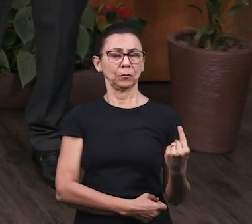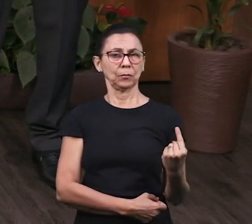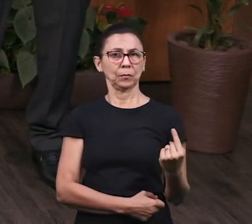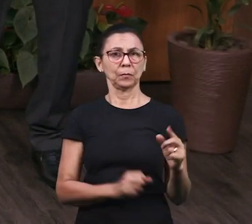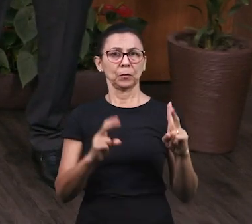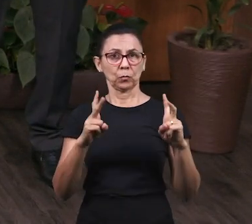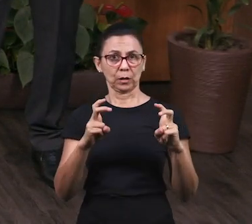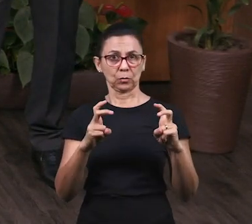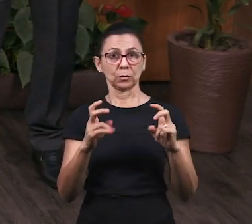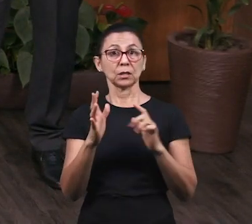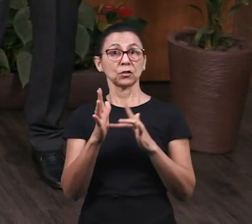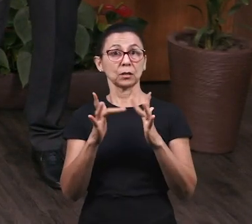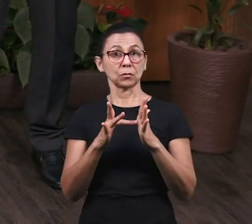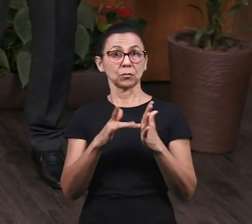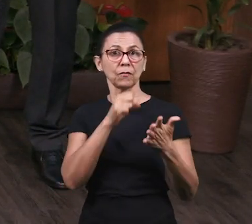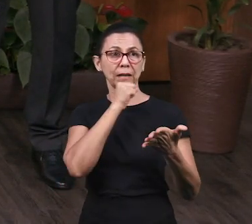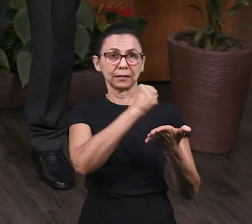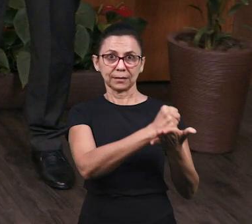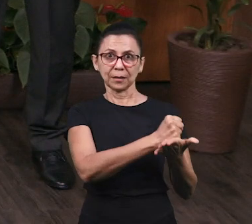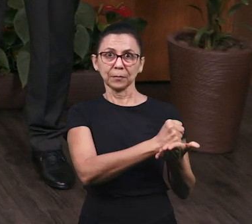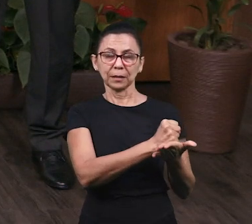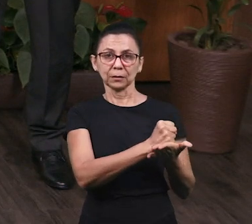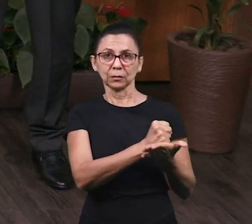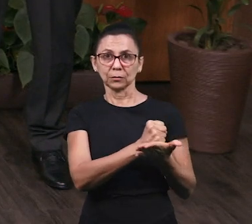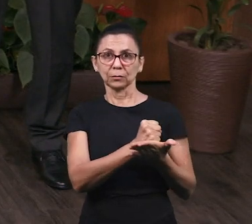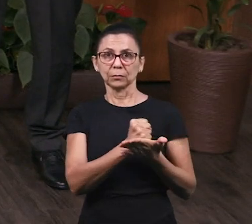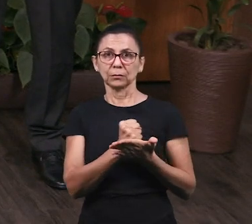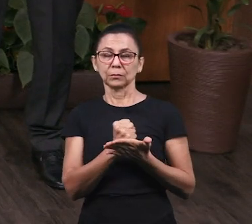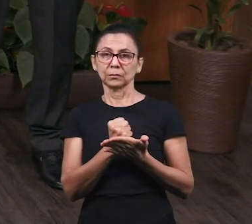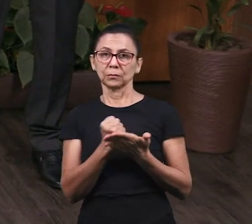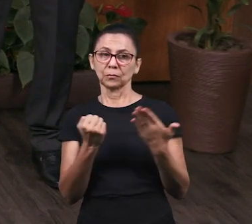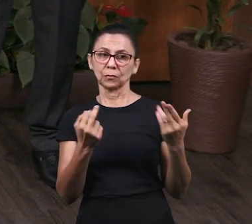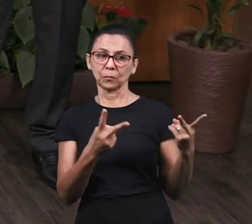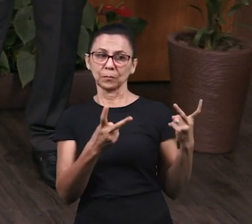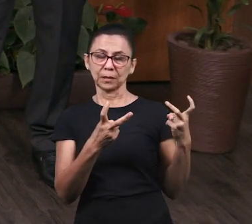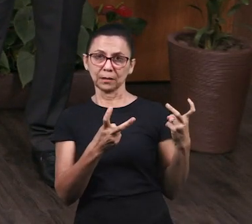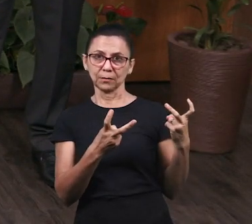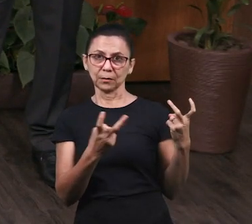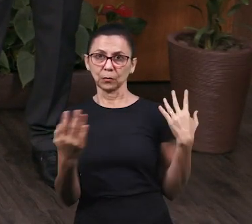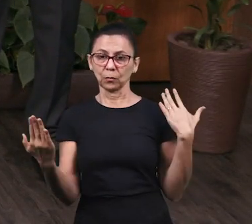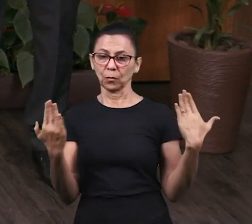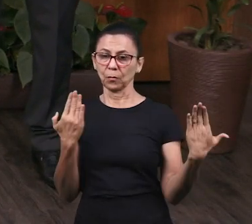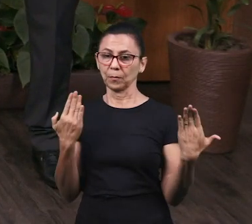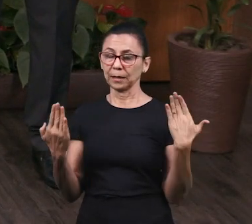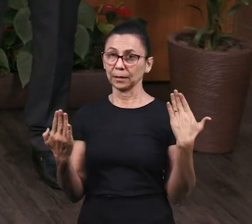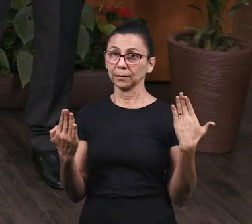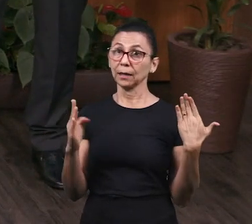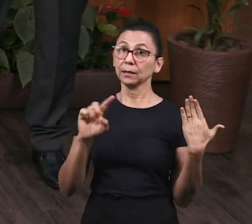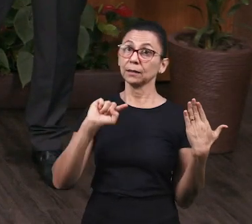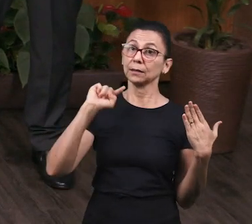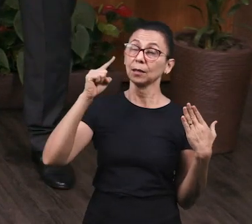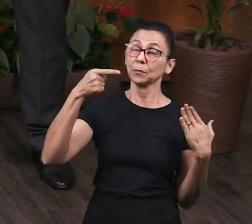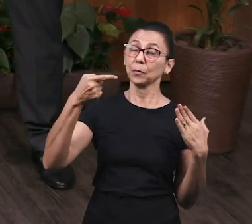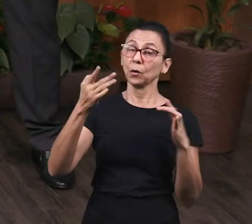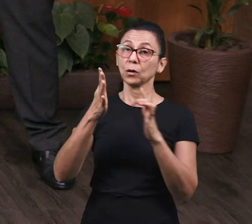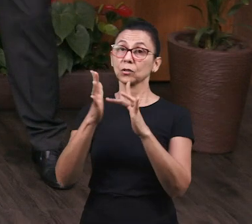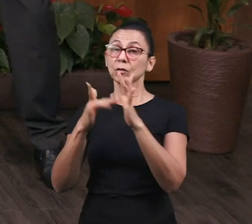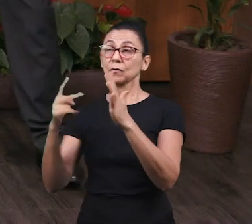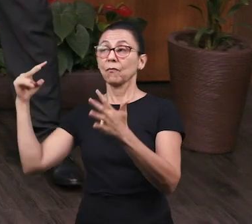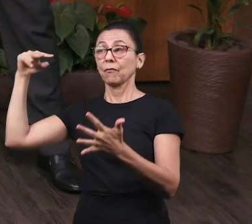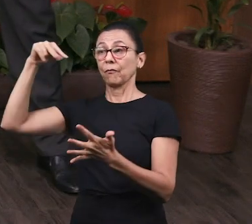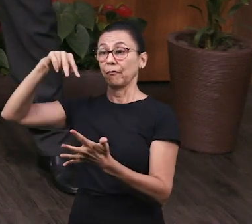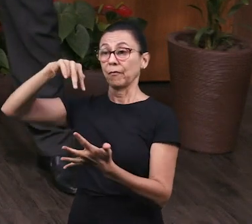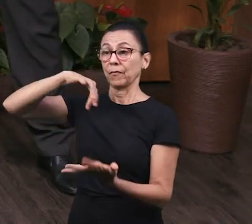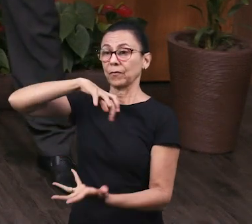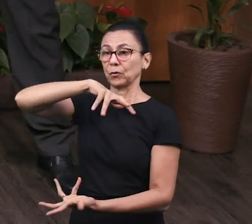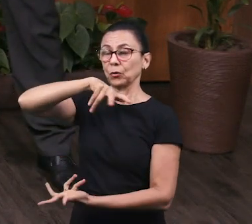et l'Ancien Testament. Après que le Seigneur Jésus est venu au monde, il a établi son ministère